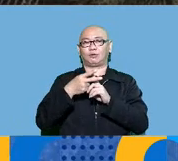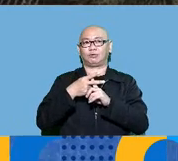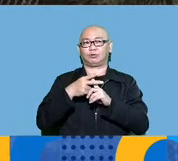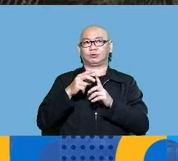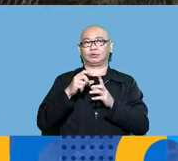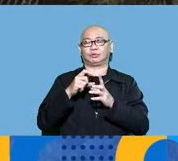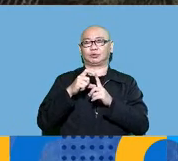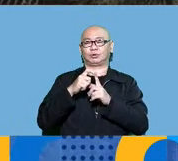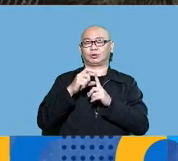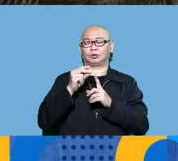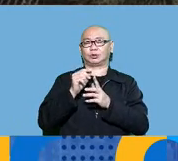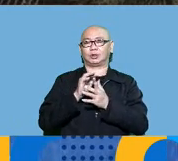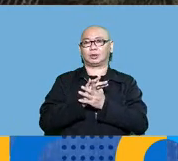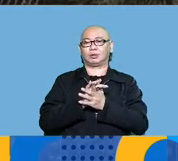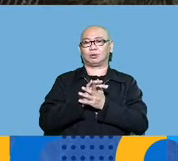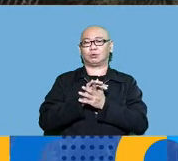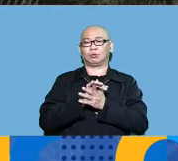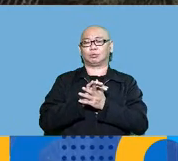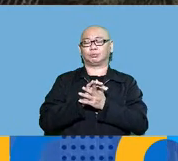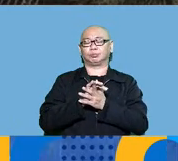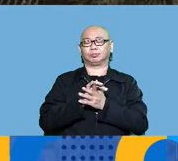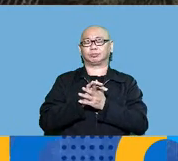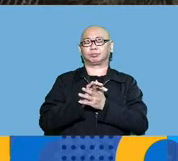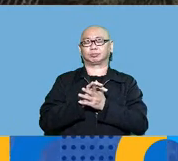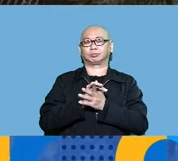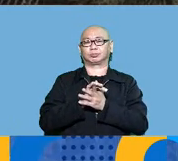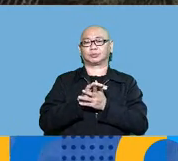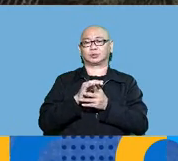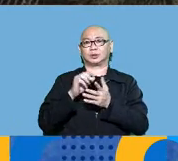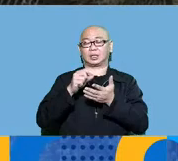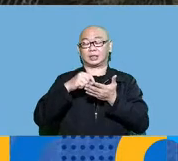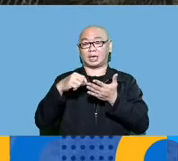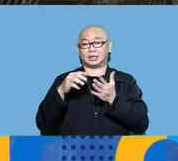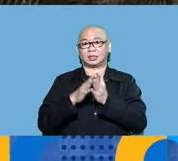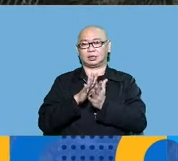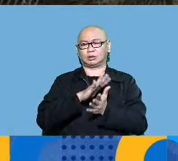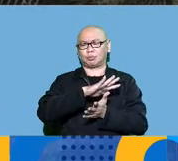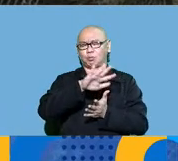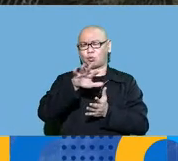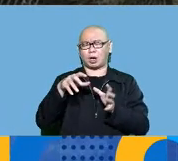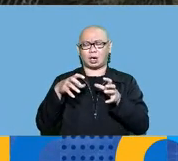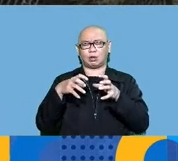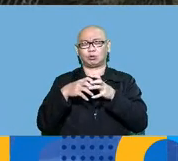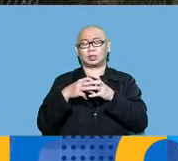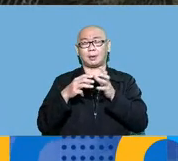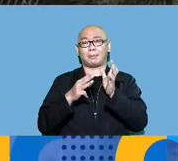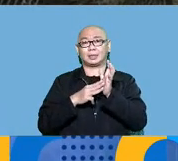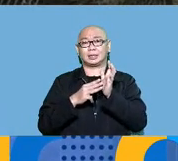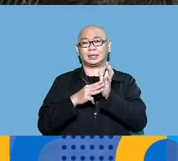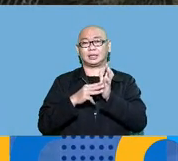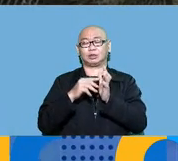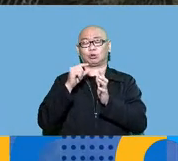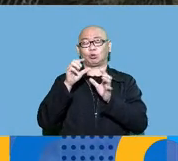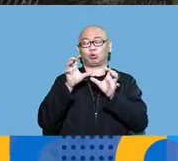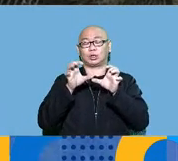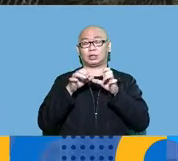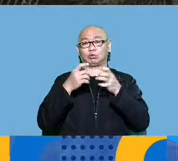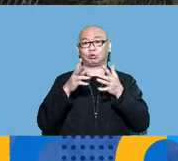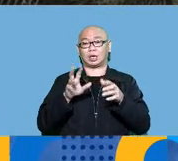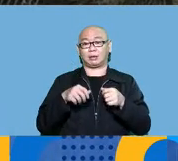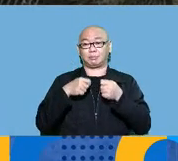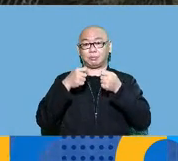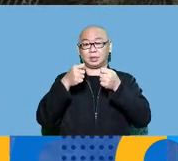Edi Wibowo, MPD, KONS, Sekretaris, dan seluruh anggota Majelis Profesor UNES yang telah